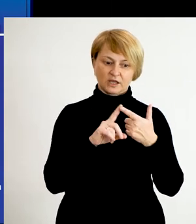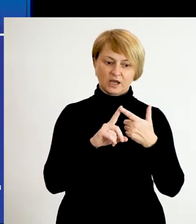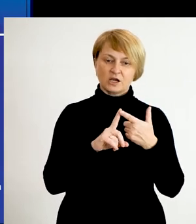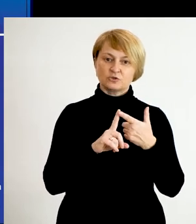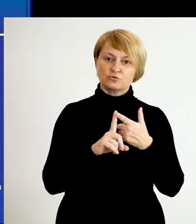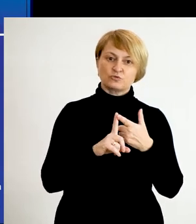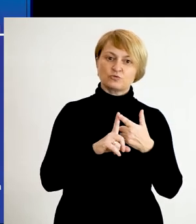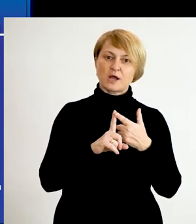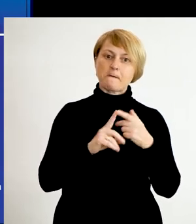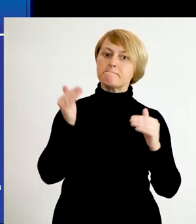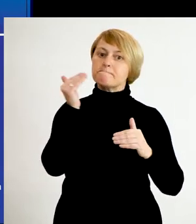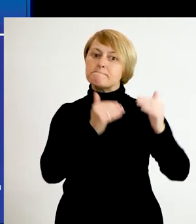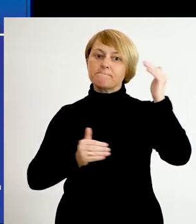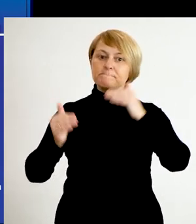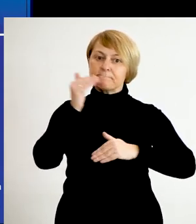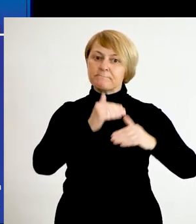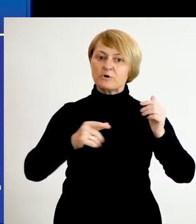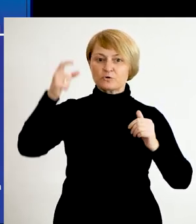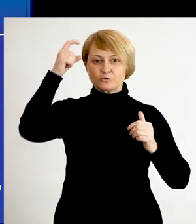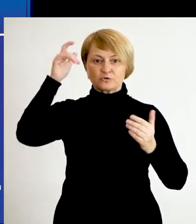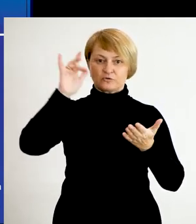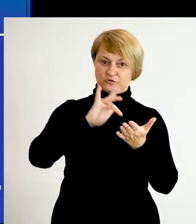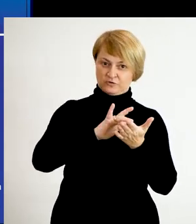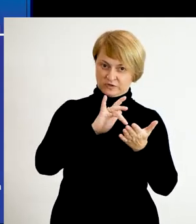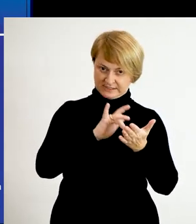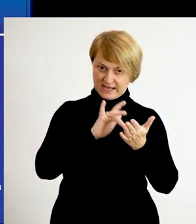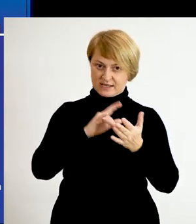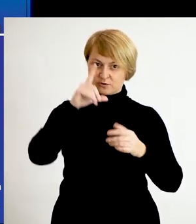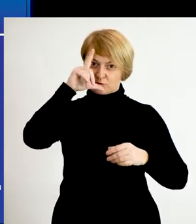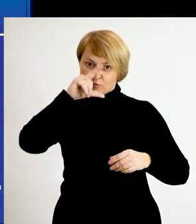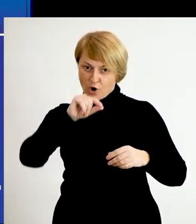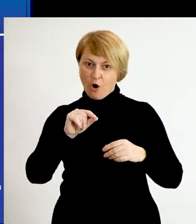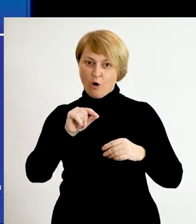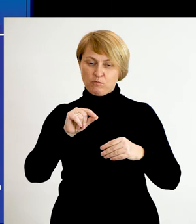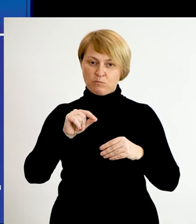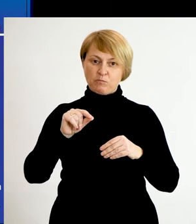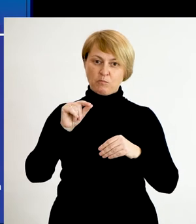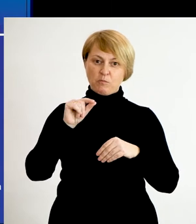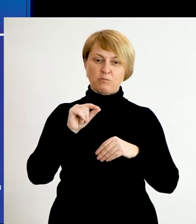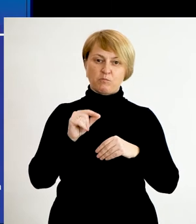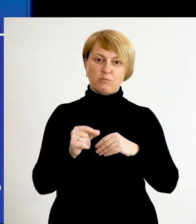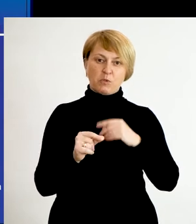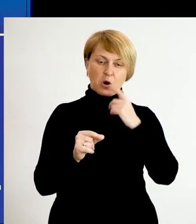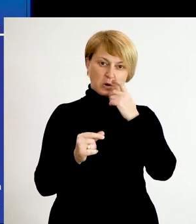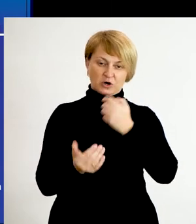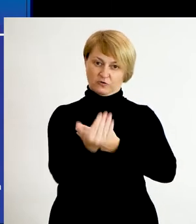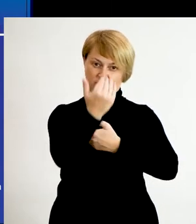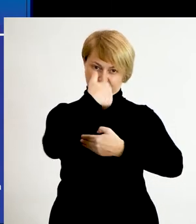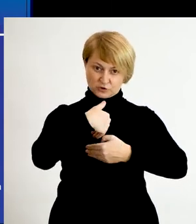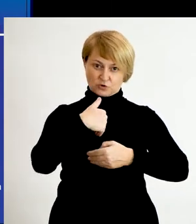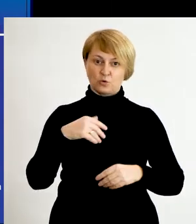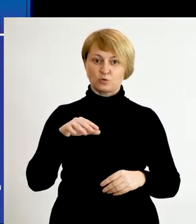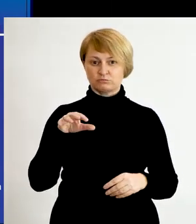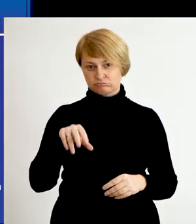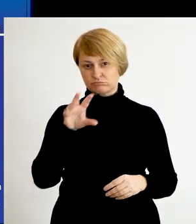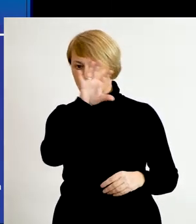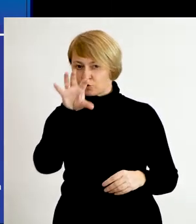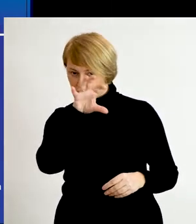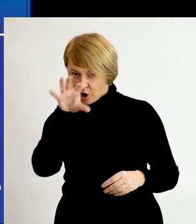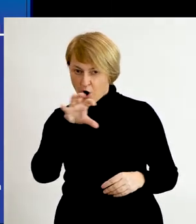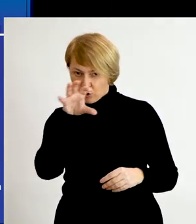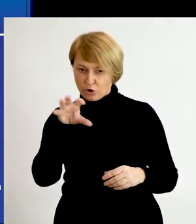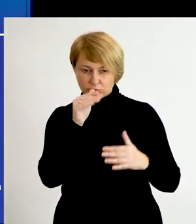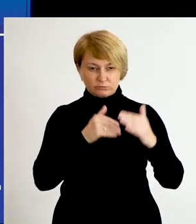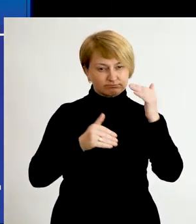Przebudowa centrum przypadkowego dróg w rejonie Opole Wschodnie. Opole Wschód możecie Państwo oglądać, jak